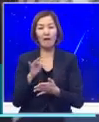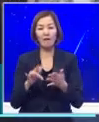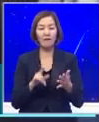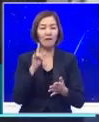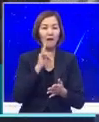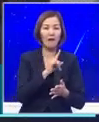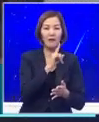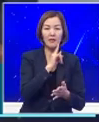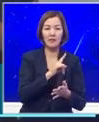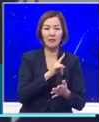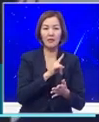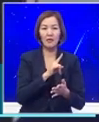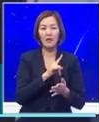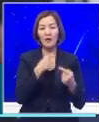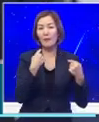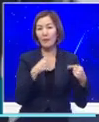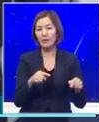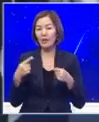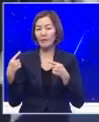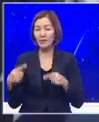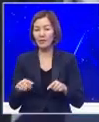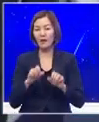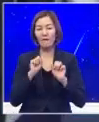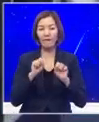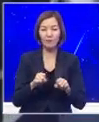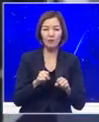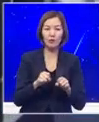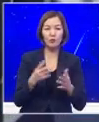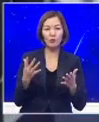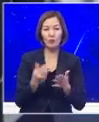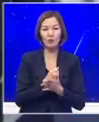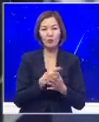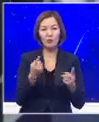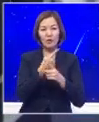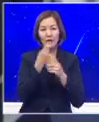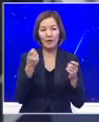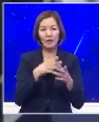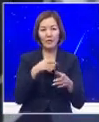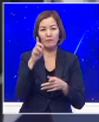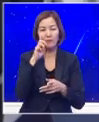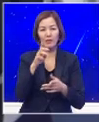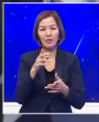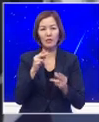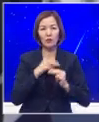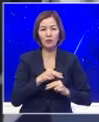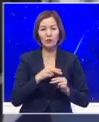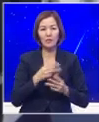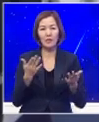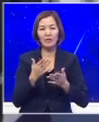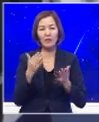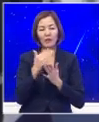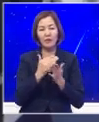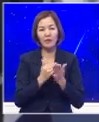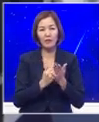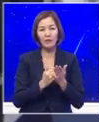әйелдерінің мүмкіншіліктерін салыстыруға болмайды. Қол жетімділік, мына ақпаратқа деген мемлекетте қандай жұмыстар болып жатыр, қандай бағдарламалар